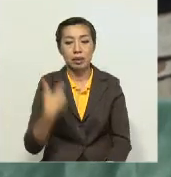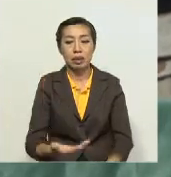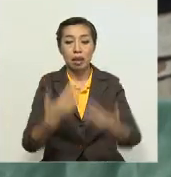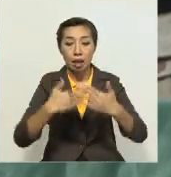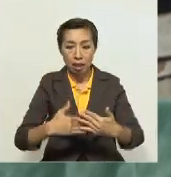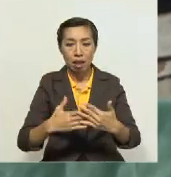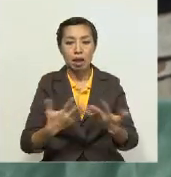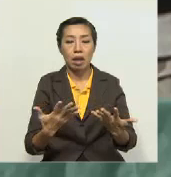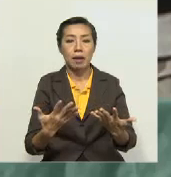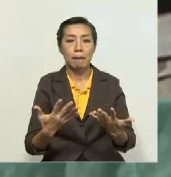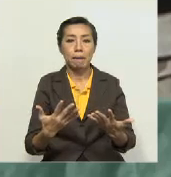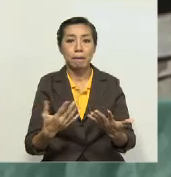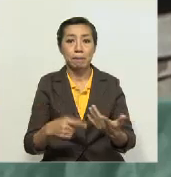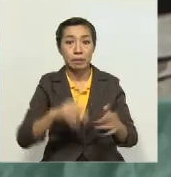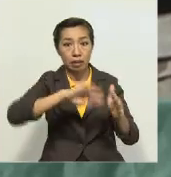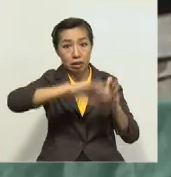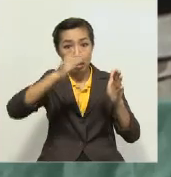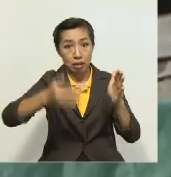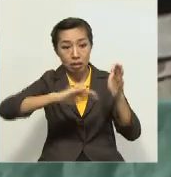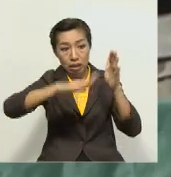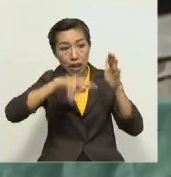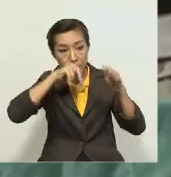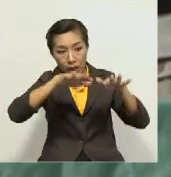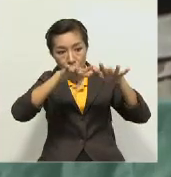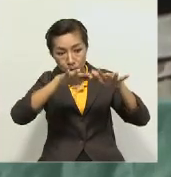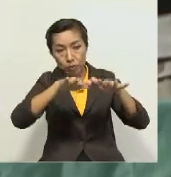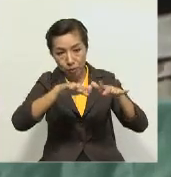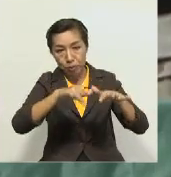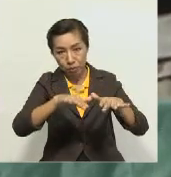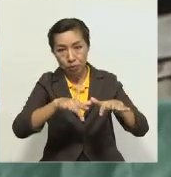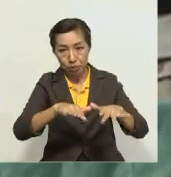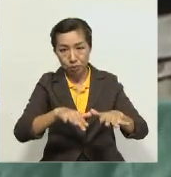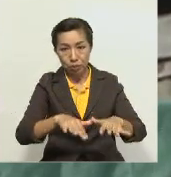นนึงก็คือระดับนำภาพรวม รถรงอย่ต่เนื่อง